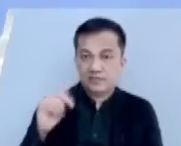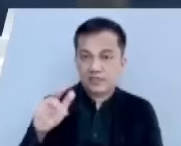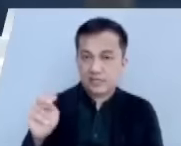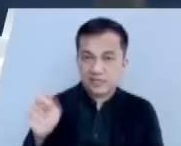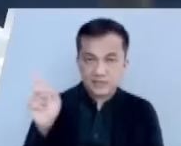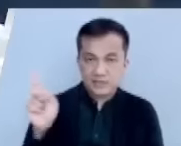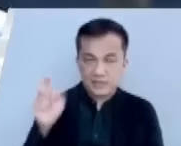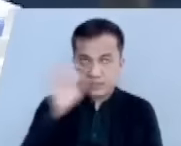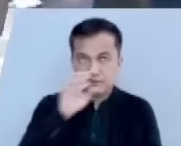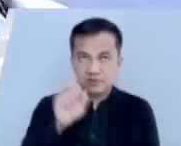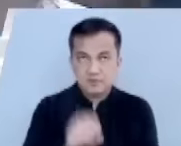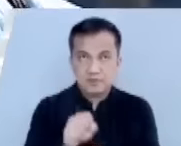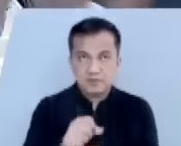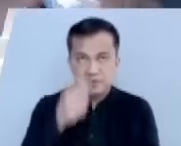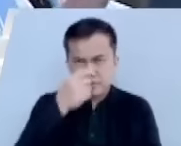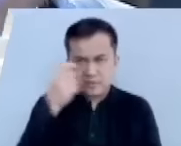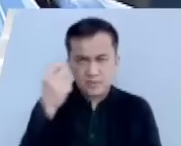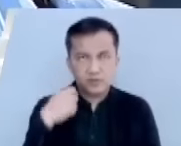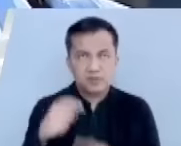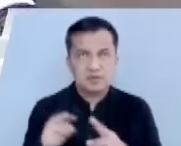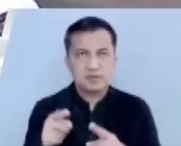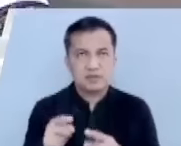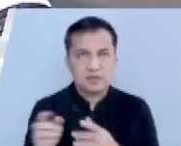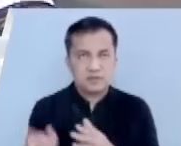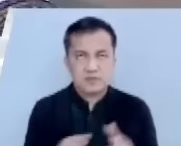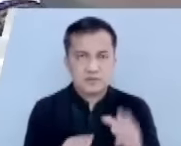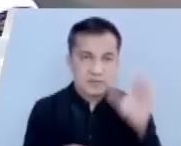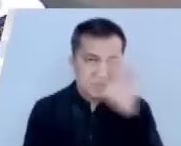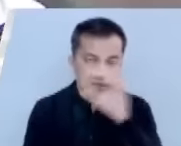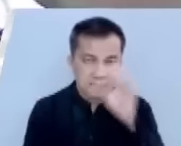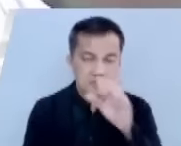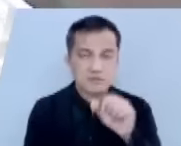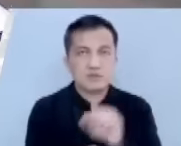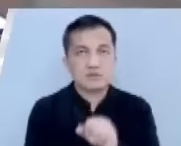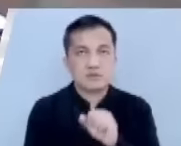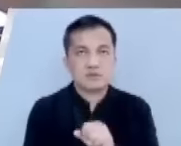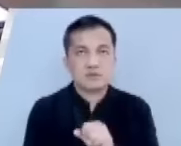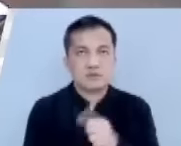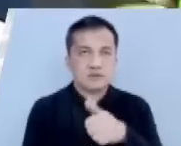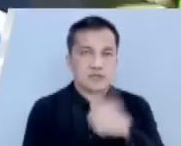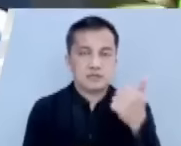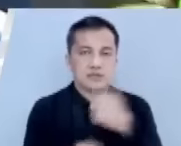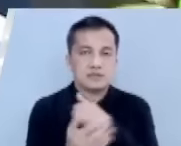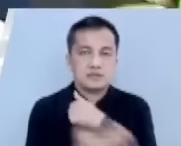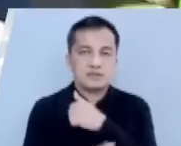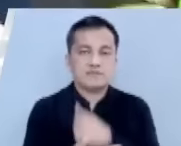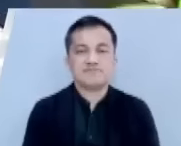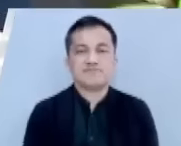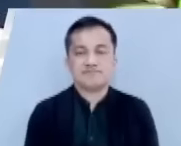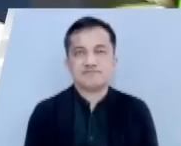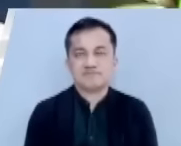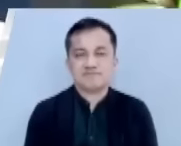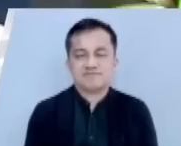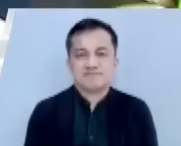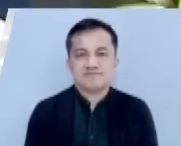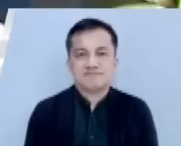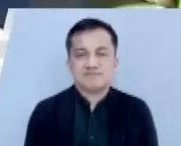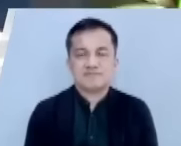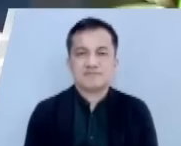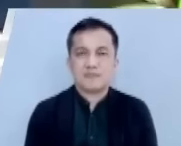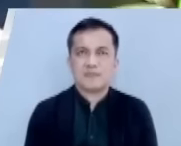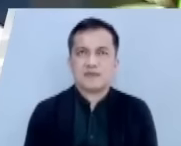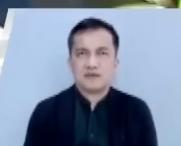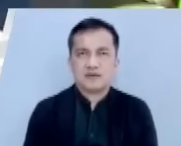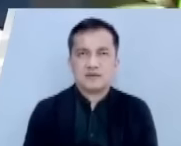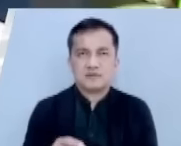pagka-graduate pero plano pa rin maghanap ng trabaho sa ibang bansa. Mahirap din po yung paghanap ng work dito,